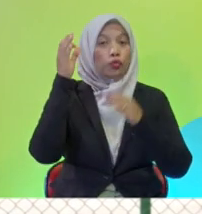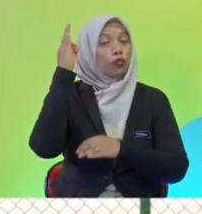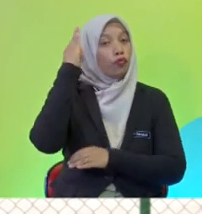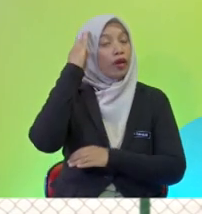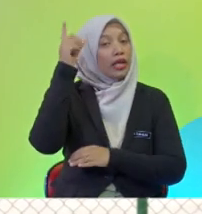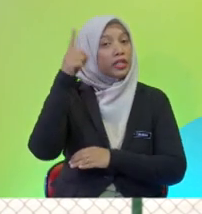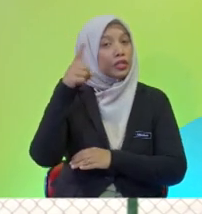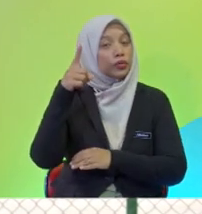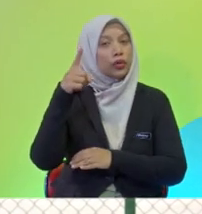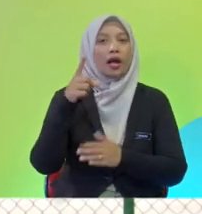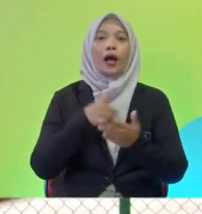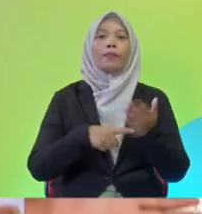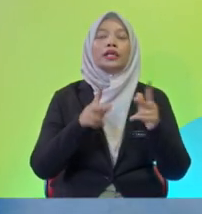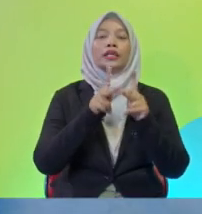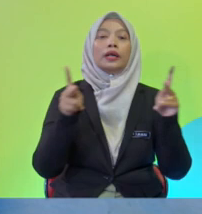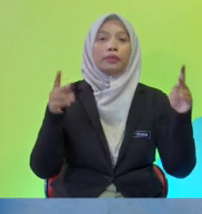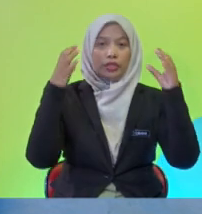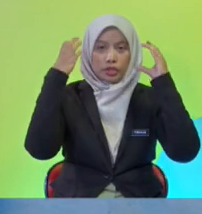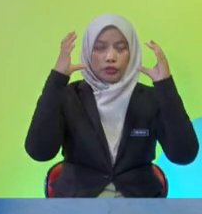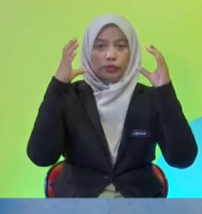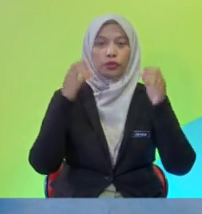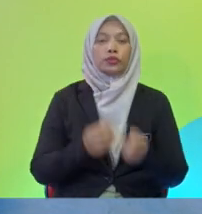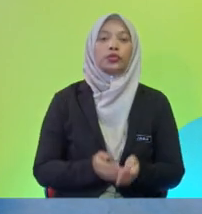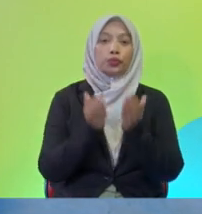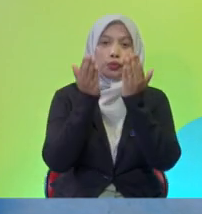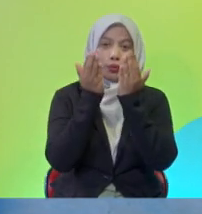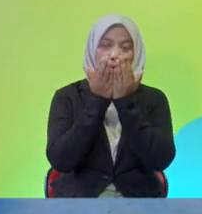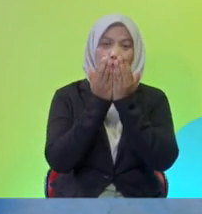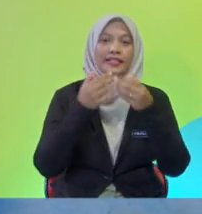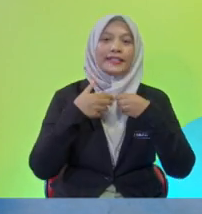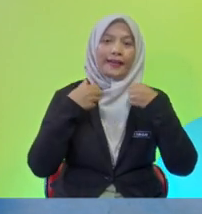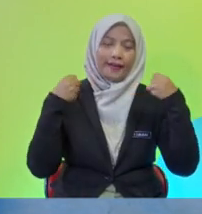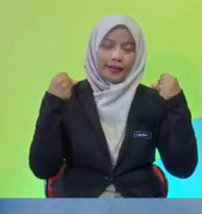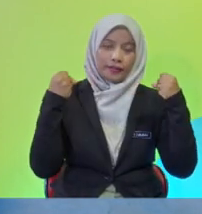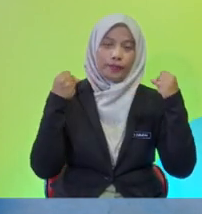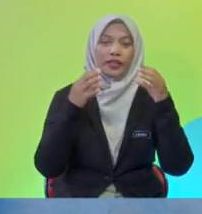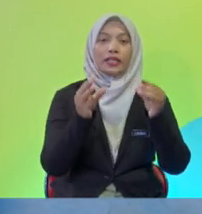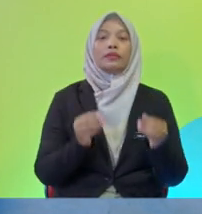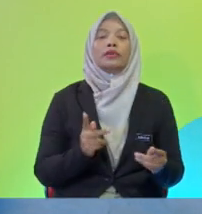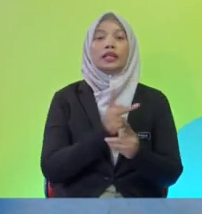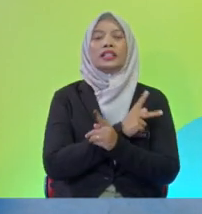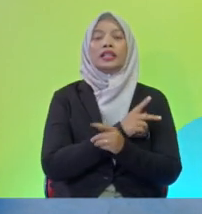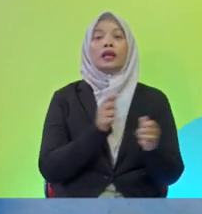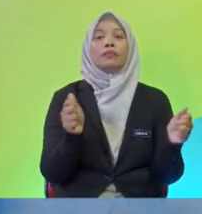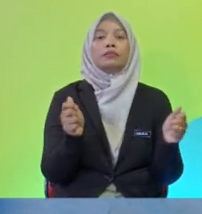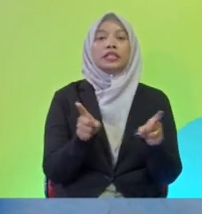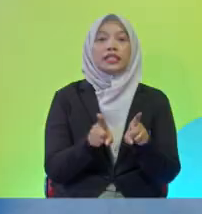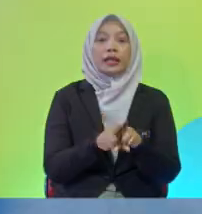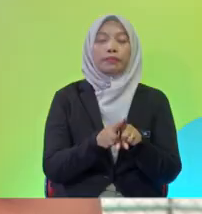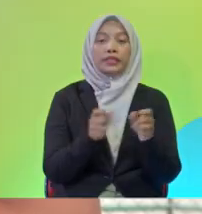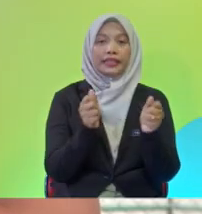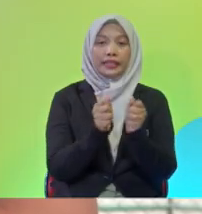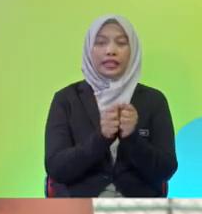Azli Abdul Muzaffar. Apa khabar Cikgu? Alhamdulillah, terima kasih. Baik, syukur Alhamdulillah. Terima kasih Cikgu Aman kerana bersama dengan kita pada hari